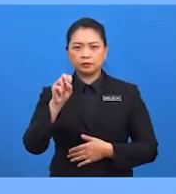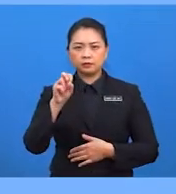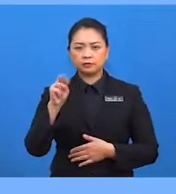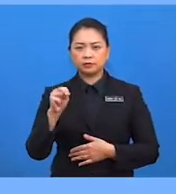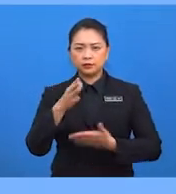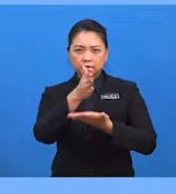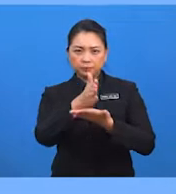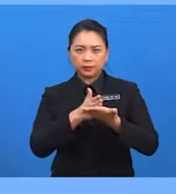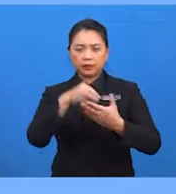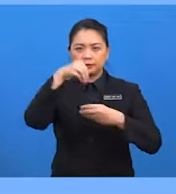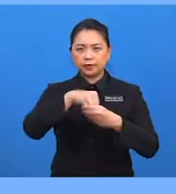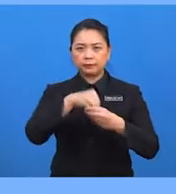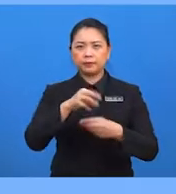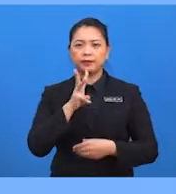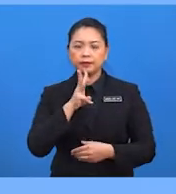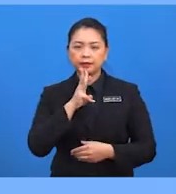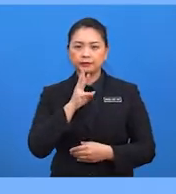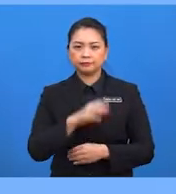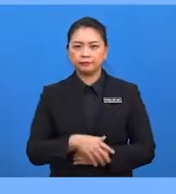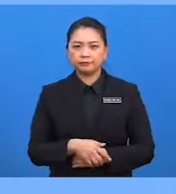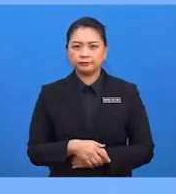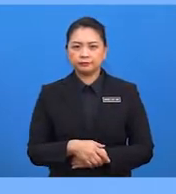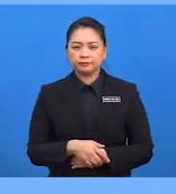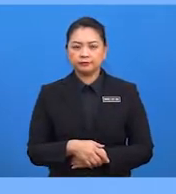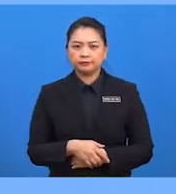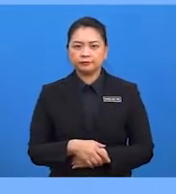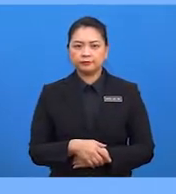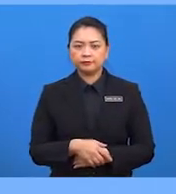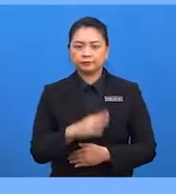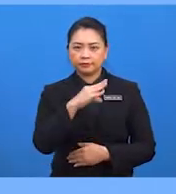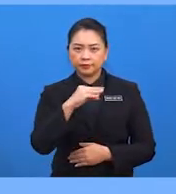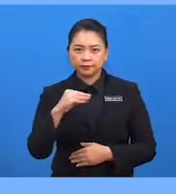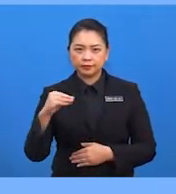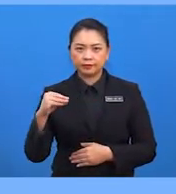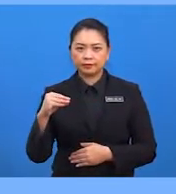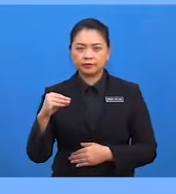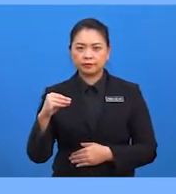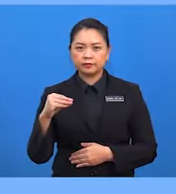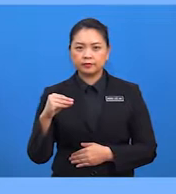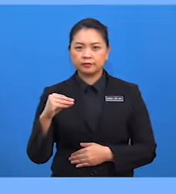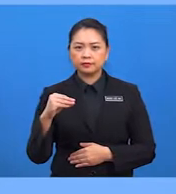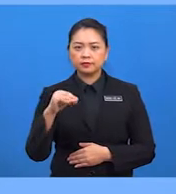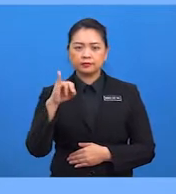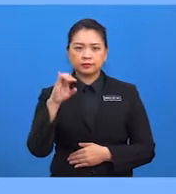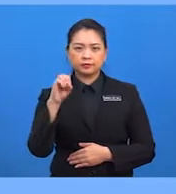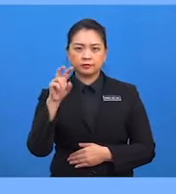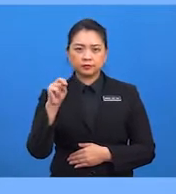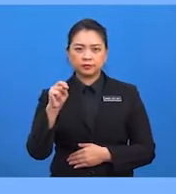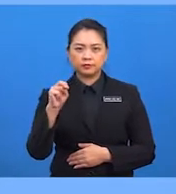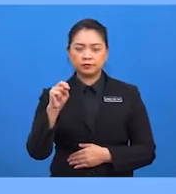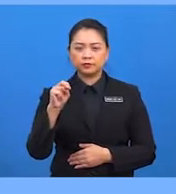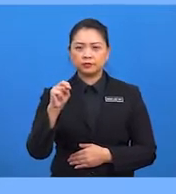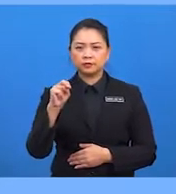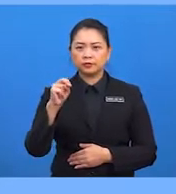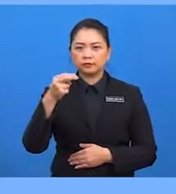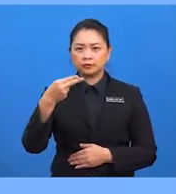mengayon separa di dalam air. Dan kepekatan ion